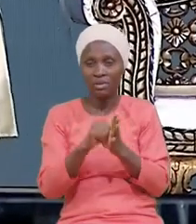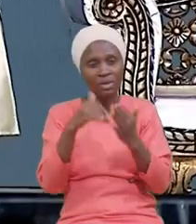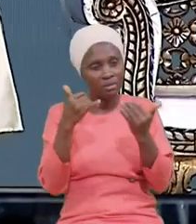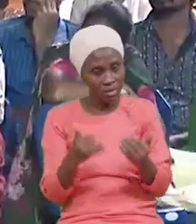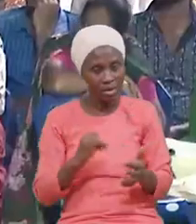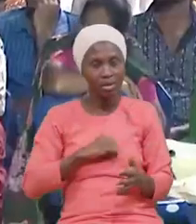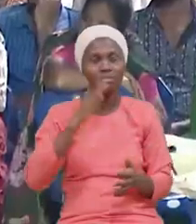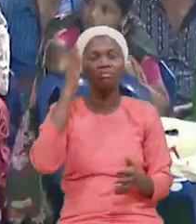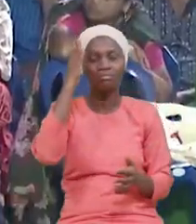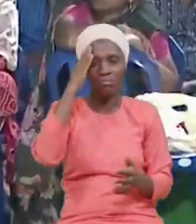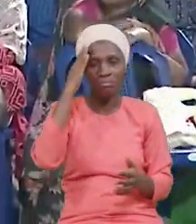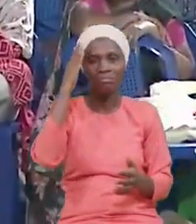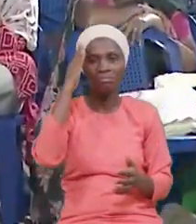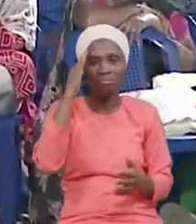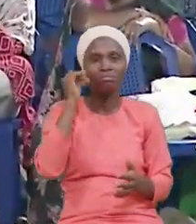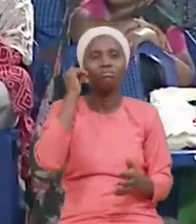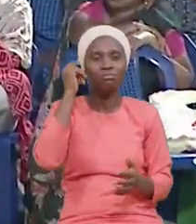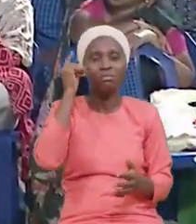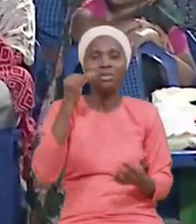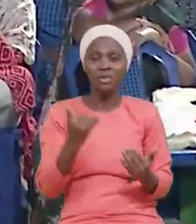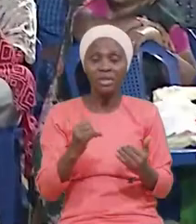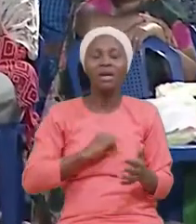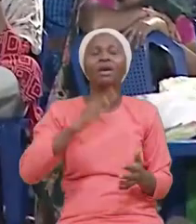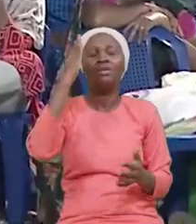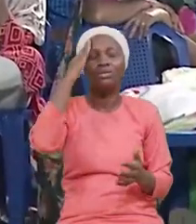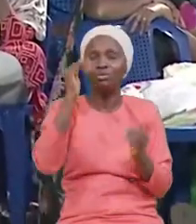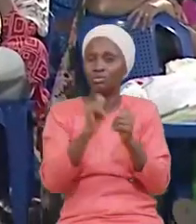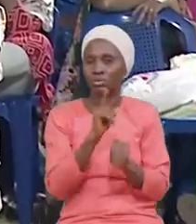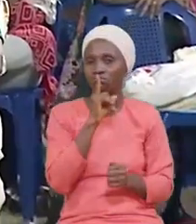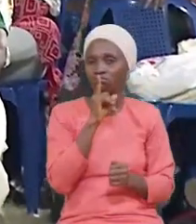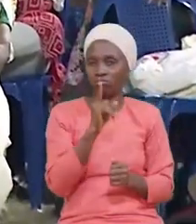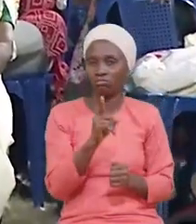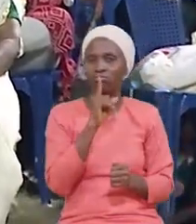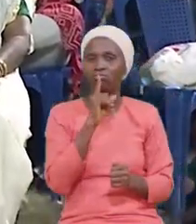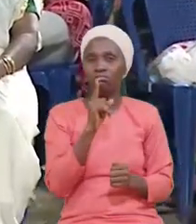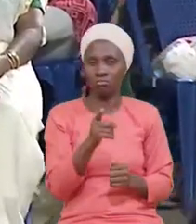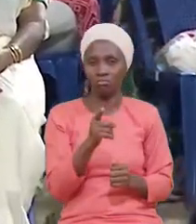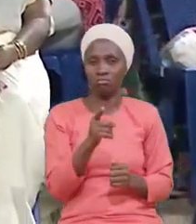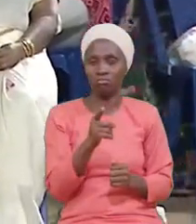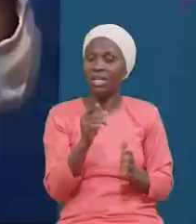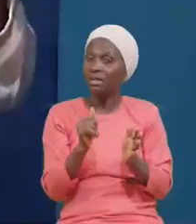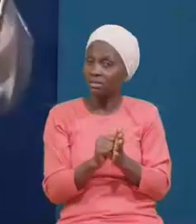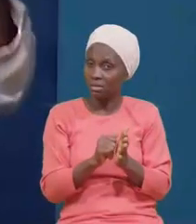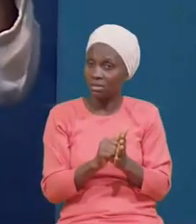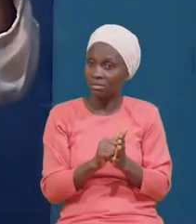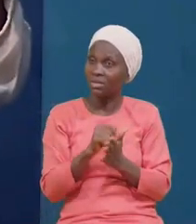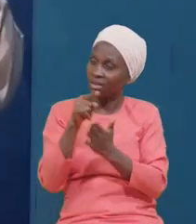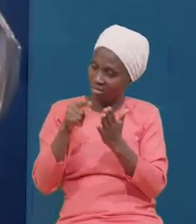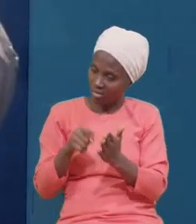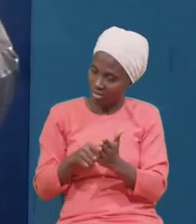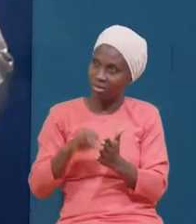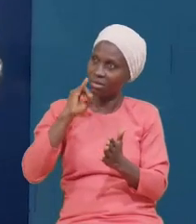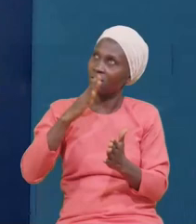know ఆయన అంటున్నాడు ఇప్పుడు నేను ఎరుగుదును ఐ నో విత్ అష్యూరెన్స్ నాకు నిశ్చయంగా తెలుసును దట్ దిస్ ఇస్